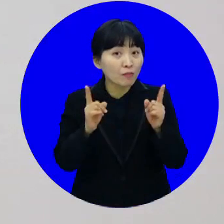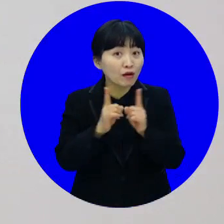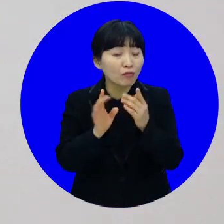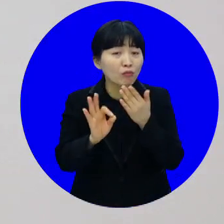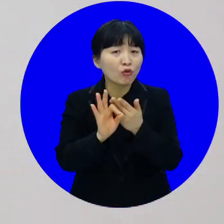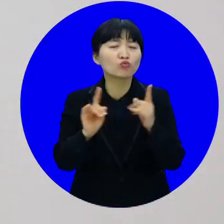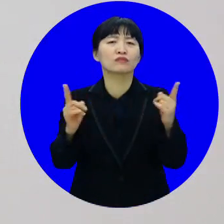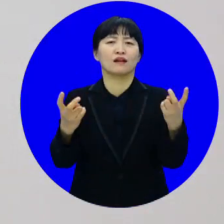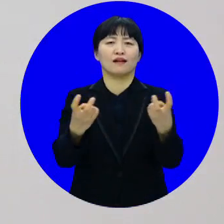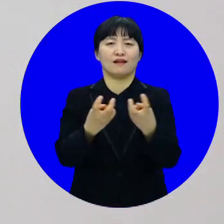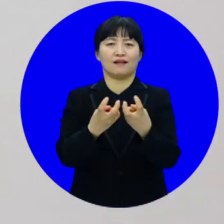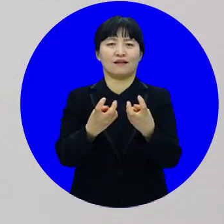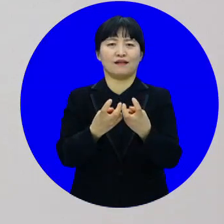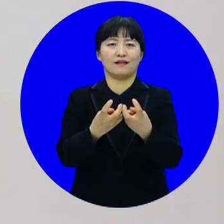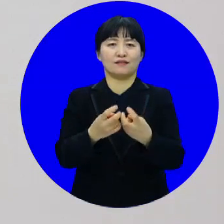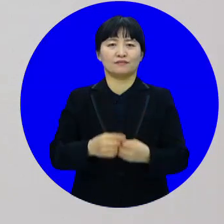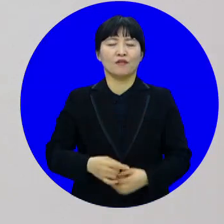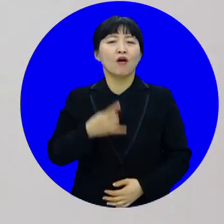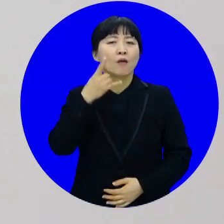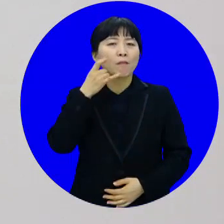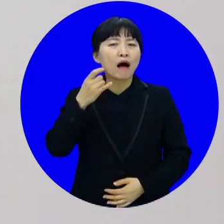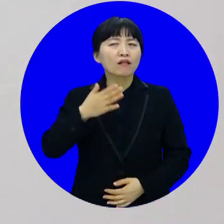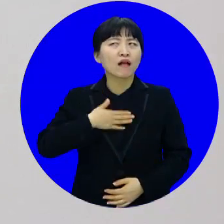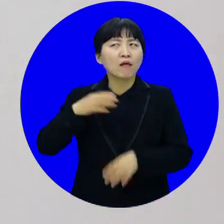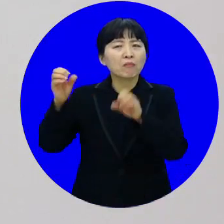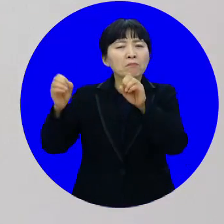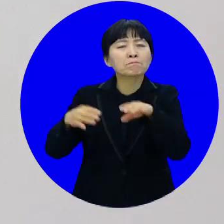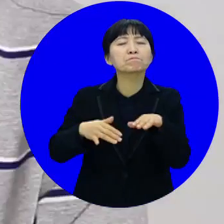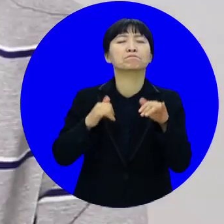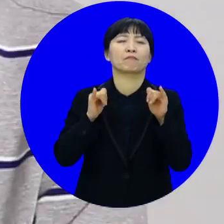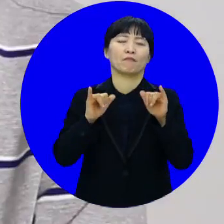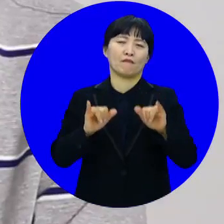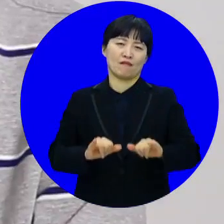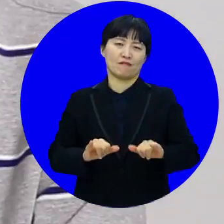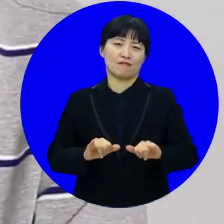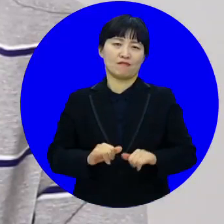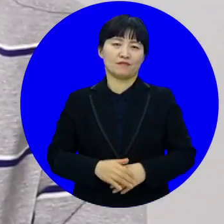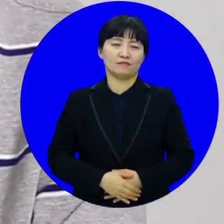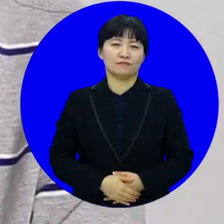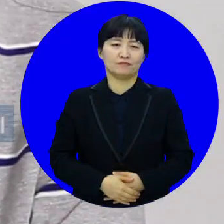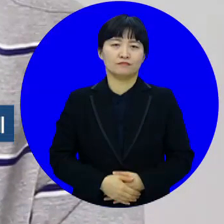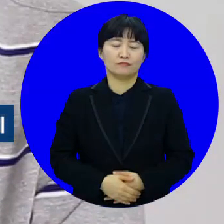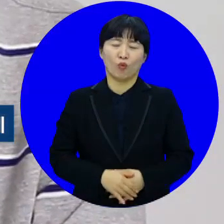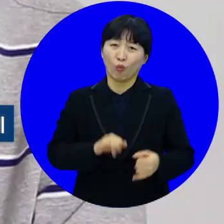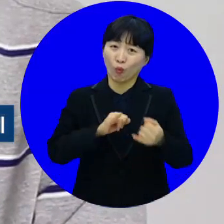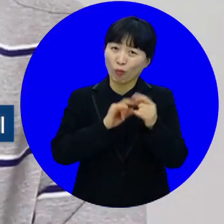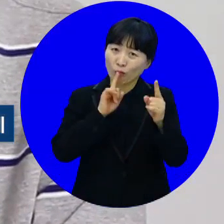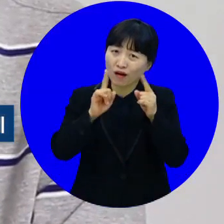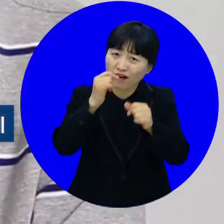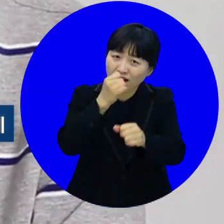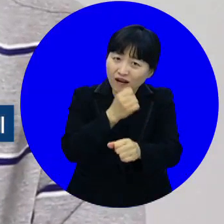돼요? 엄마가 저를 버릴 것 같아요. 꼭 말해야 돼요?